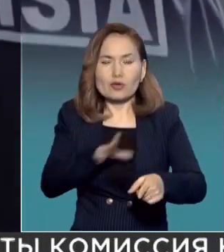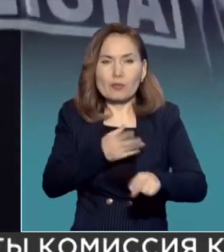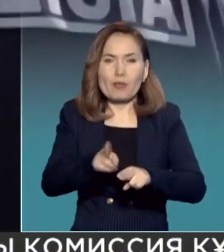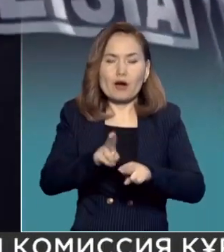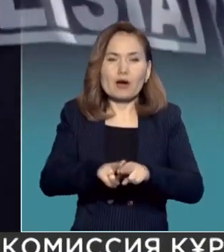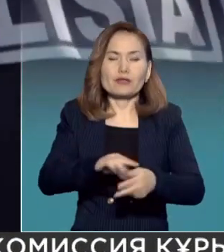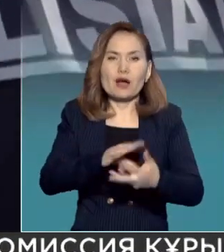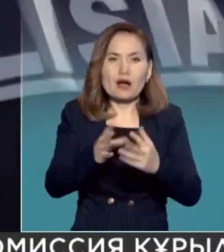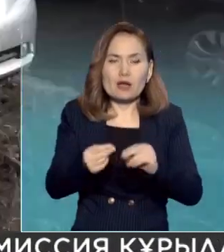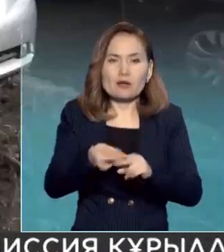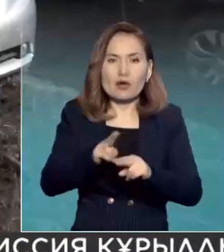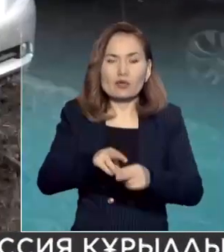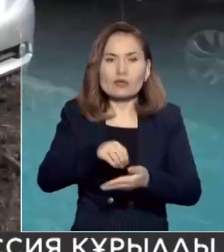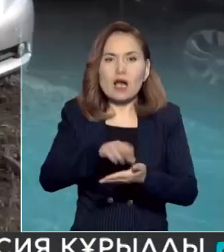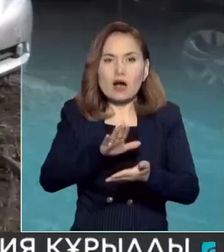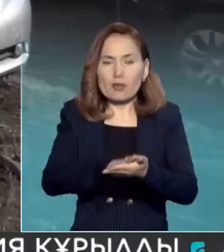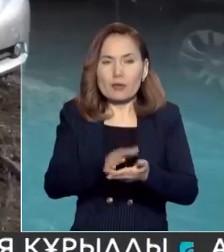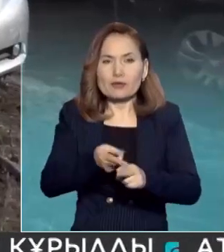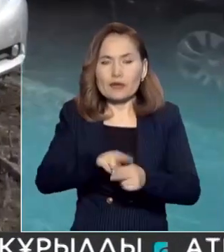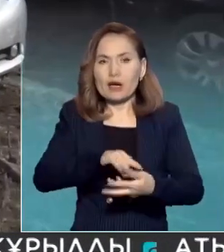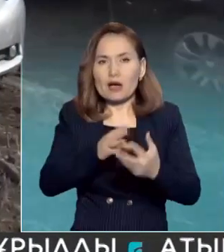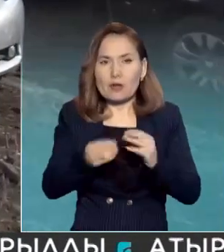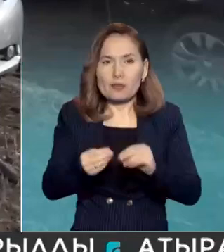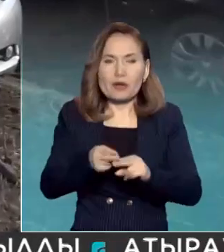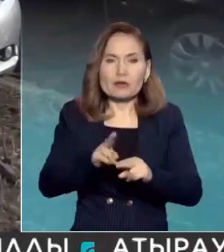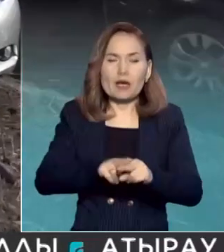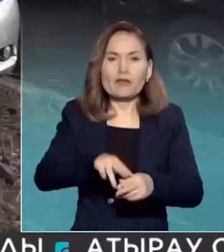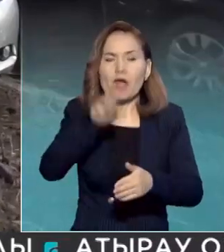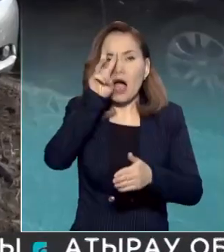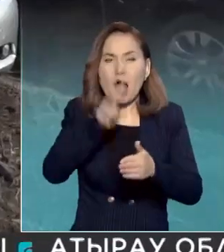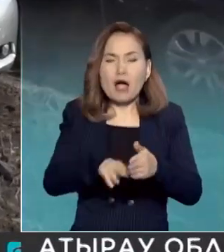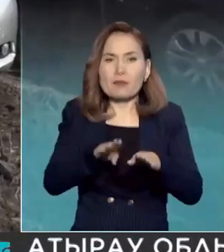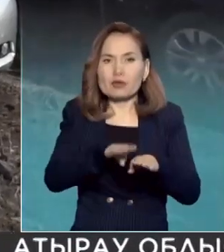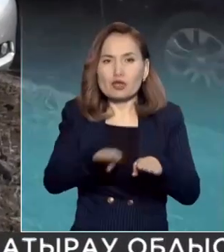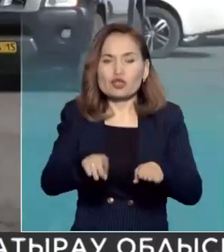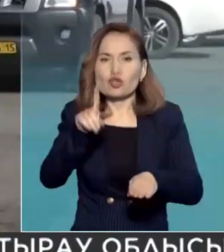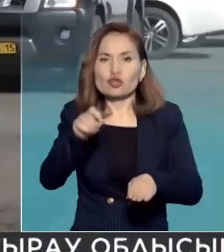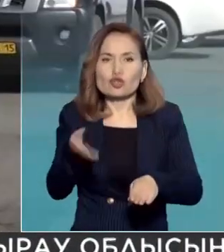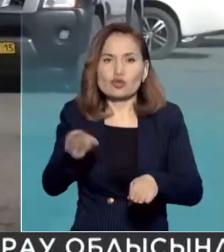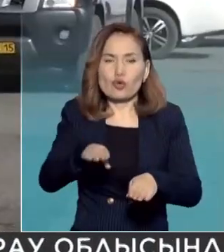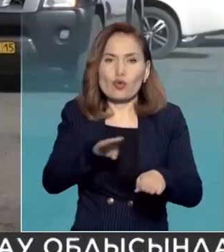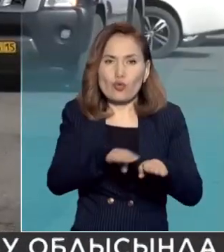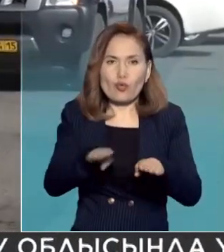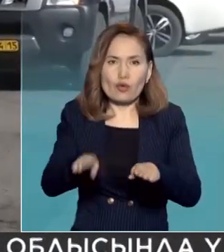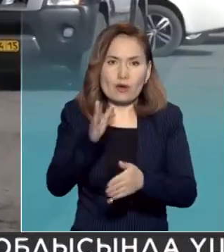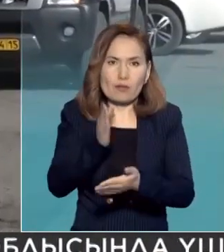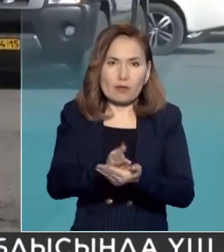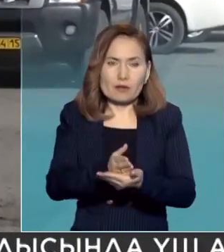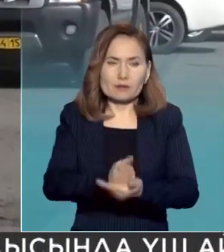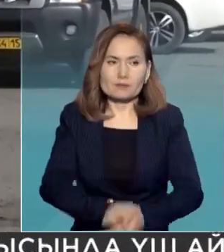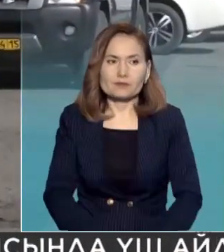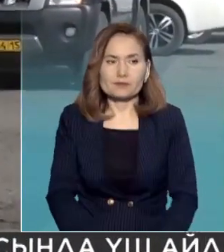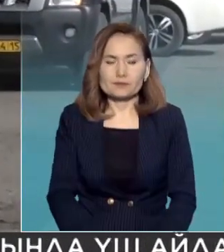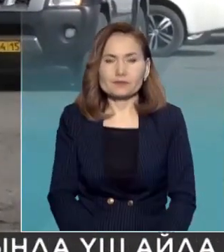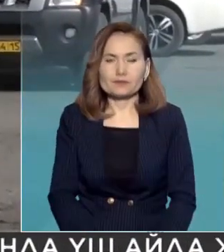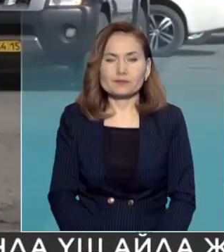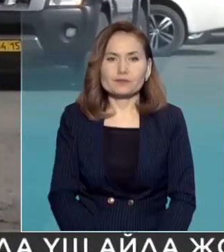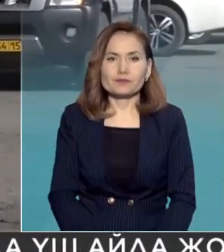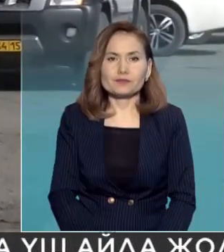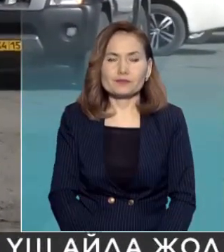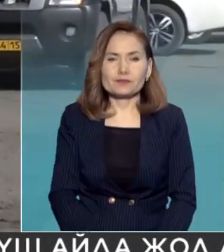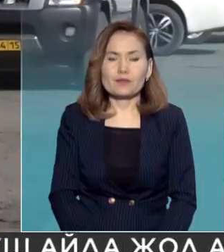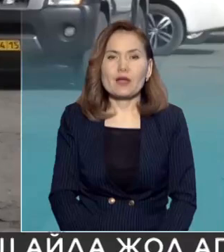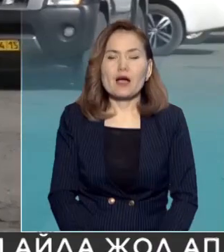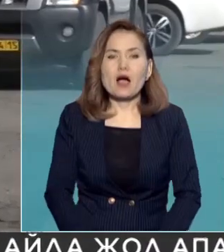заттай айғақ ретінде тіркелген. Аталған іс бойынша айып тұрағында жүздеген көлік тұр. Это считается территория, где проводятся следственные